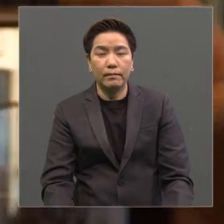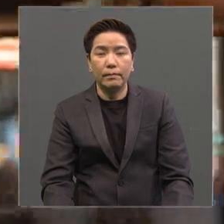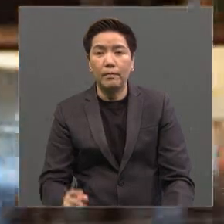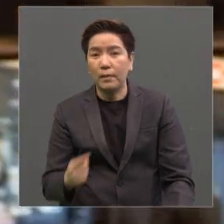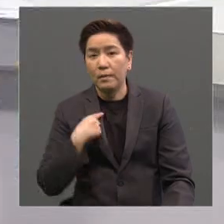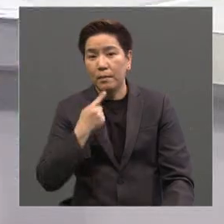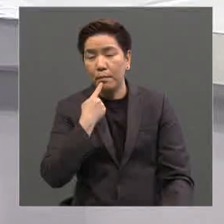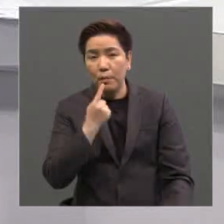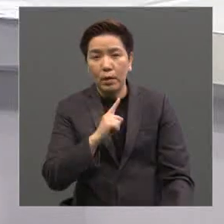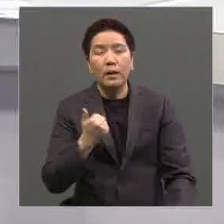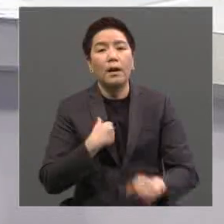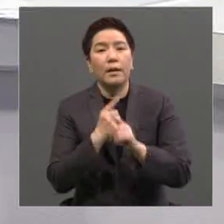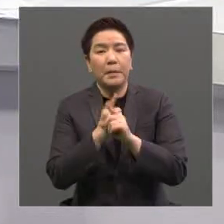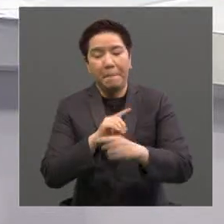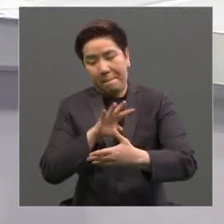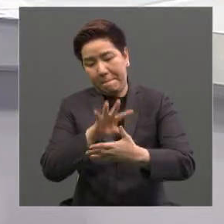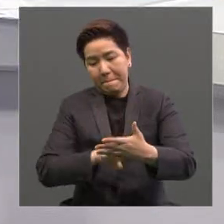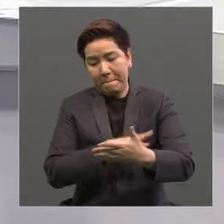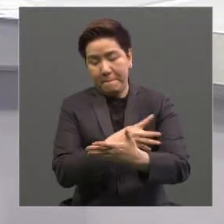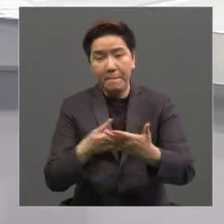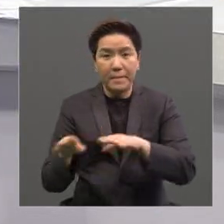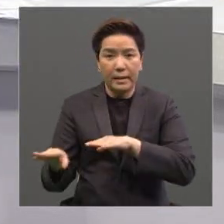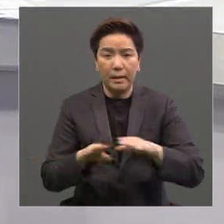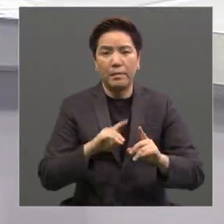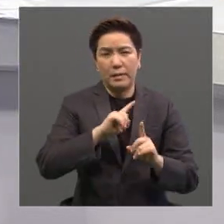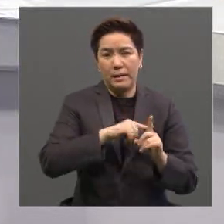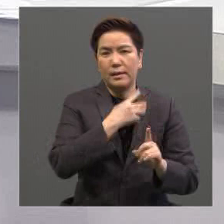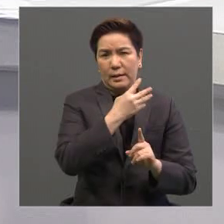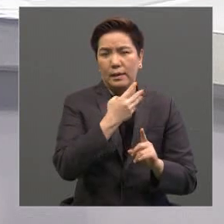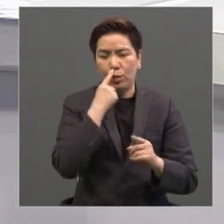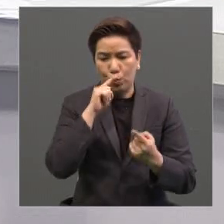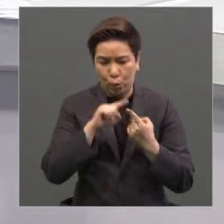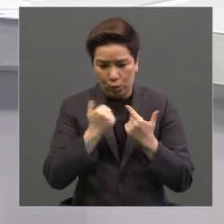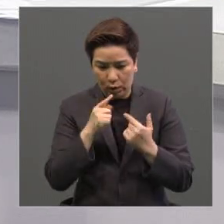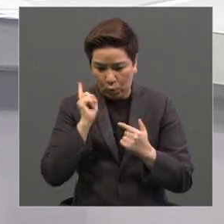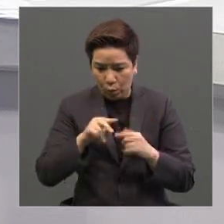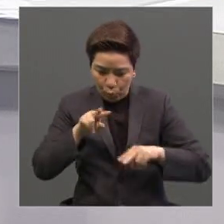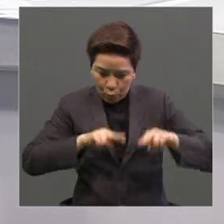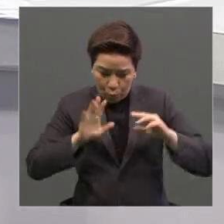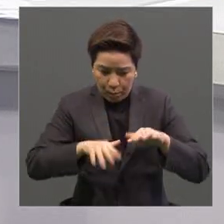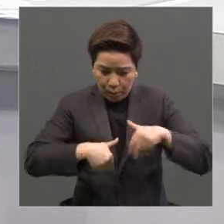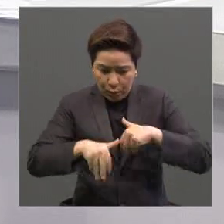ท่านก็ย้ำนะคะว่าเป็นไปตามการวางแผนเตรียมการรับมือตั้งแต่เดือนเมษายนแล้วก็ดูแลพี่น้องประชาชนเต็มที่อยู่แล้วค่ะใช่